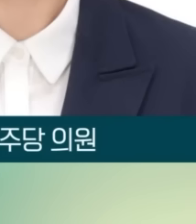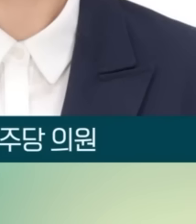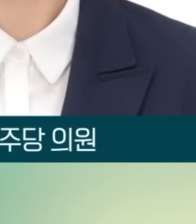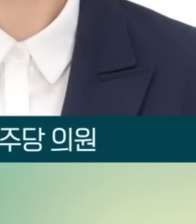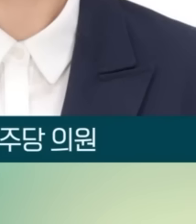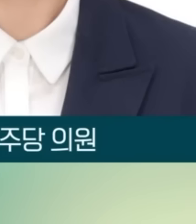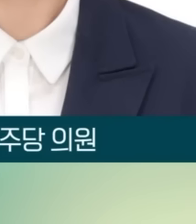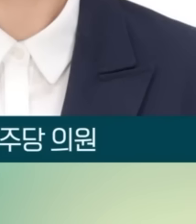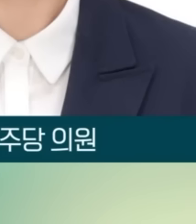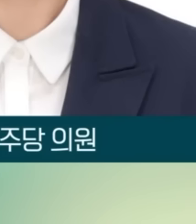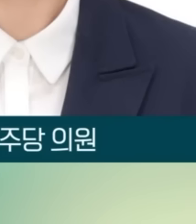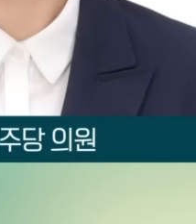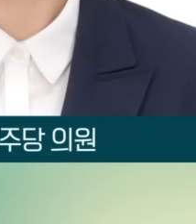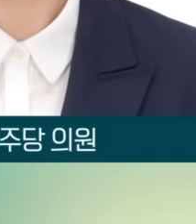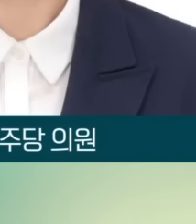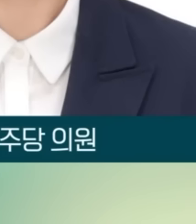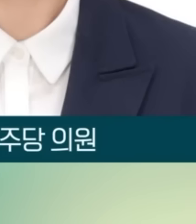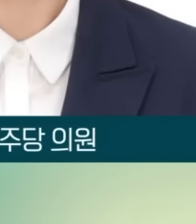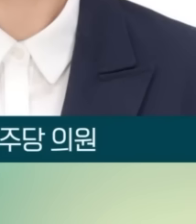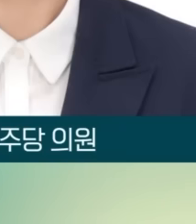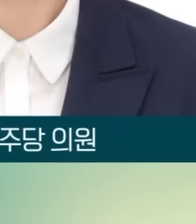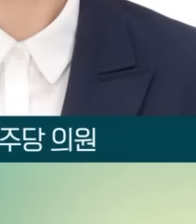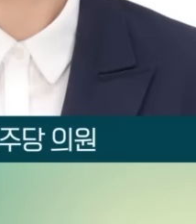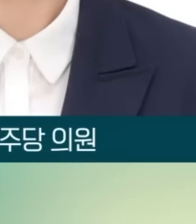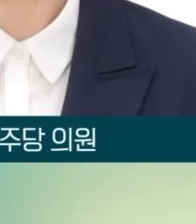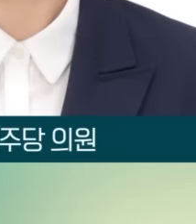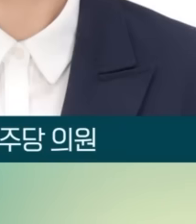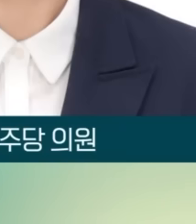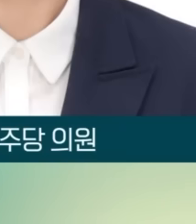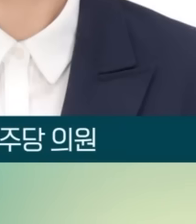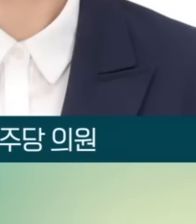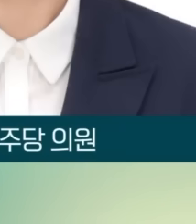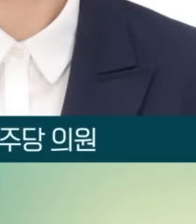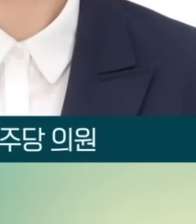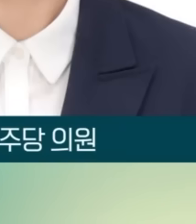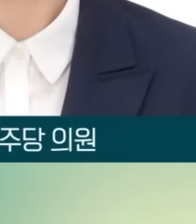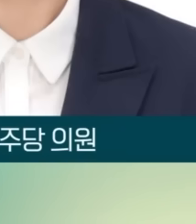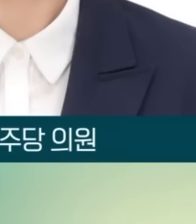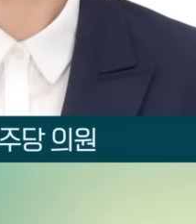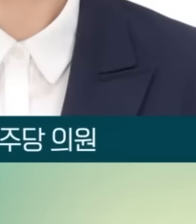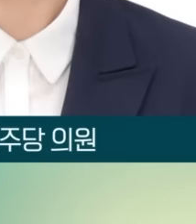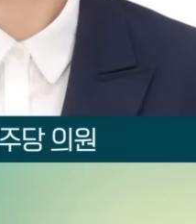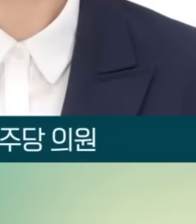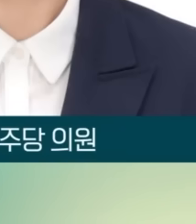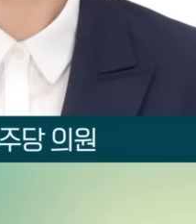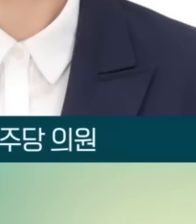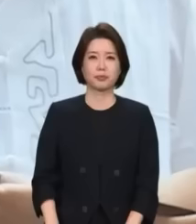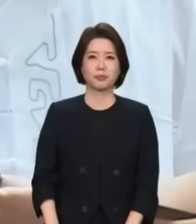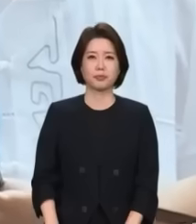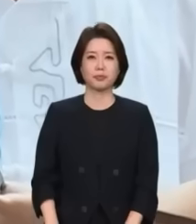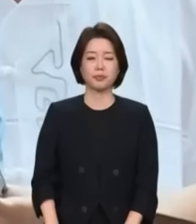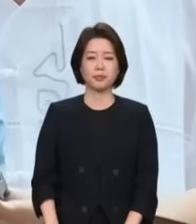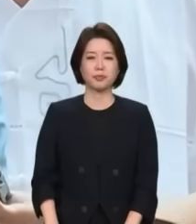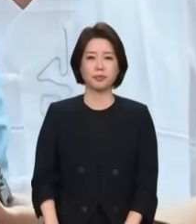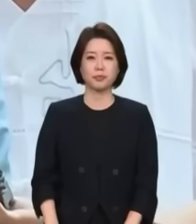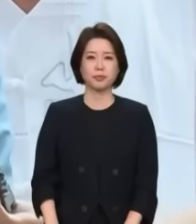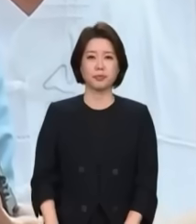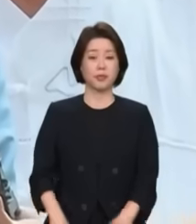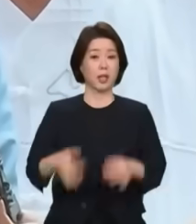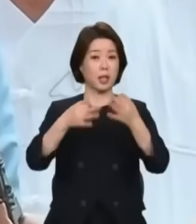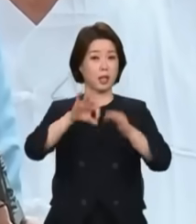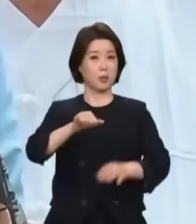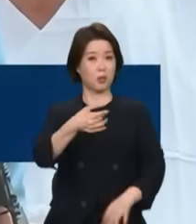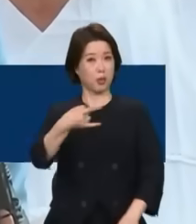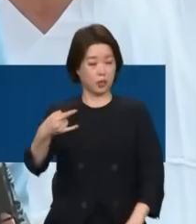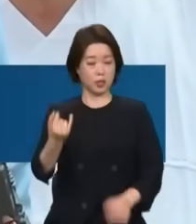자괴감을 이분들이 도대체 어떻게 보상을 할 것인가 거기에 대해서 비판하지 않을 수 없습니다. 네. 김건희